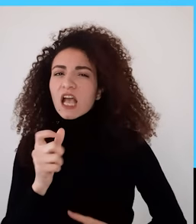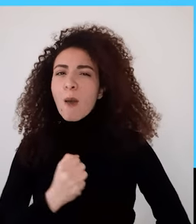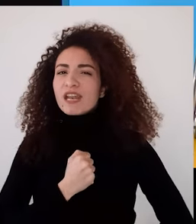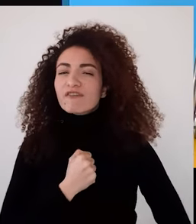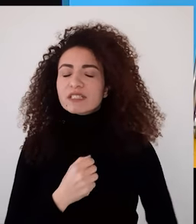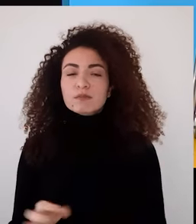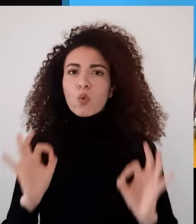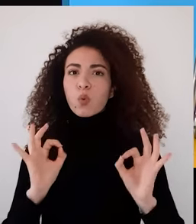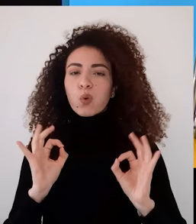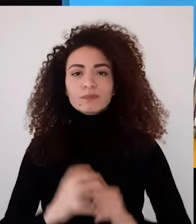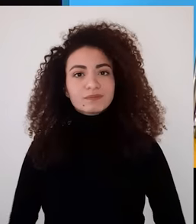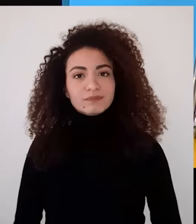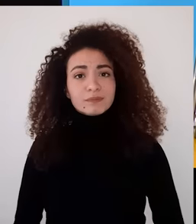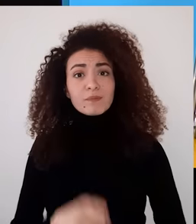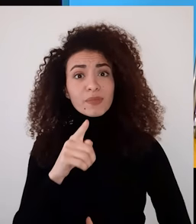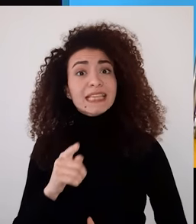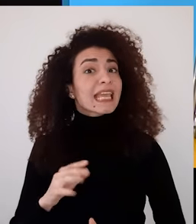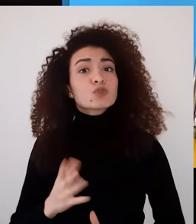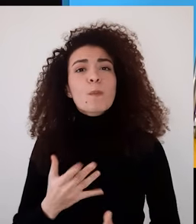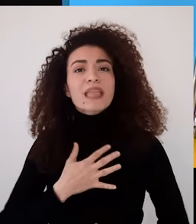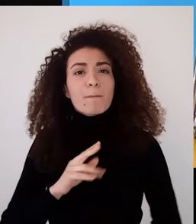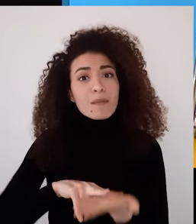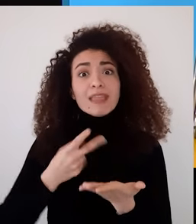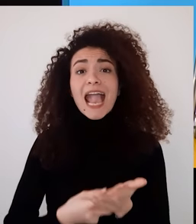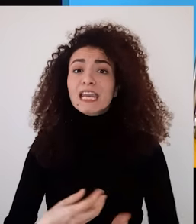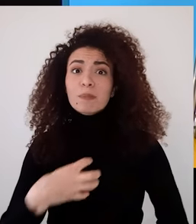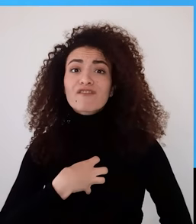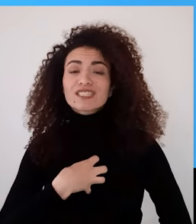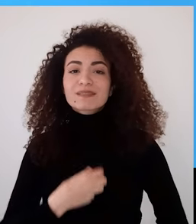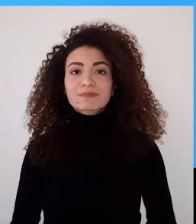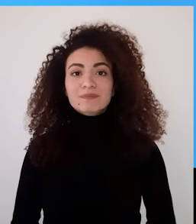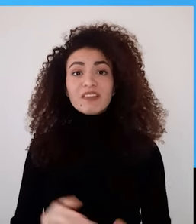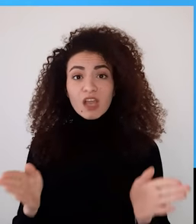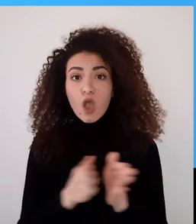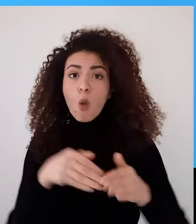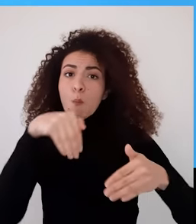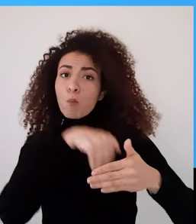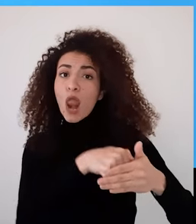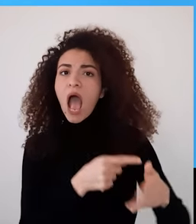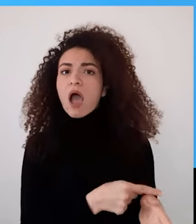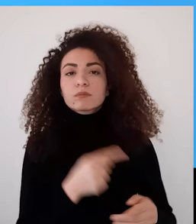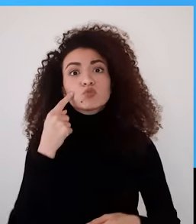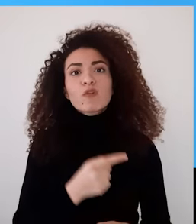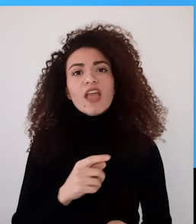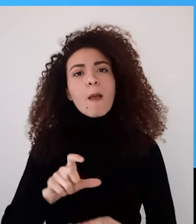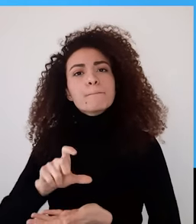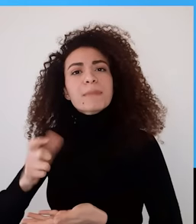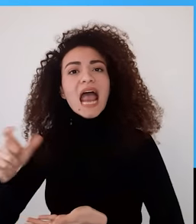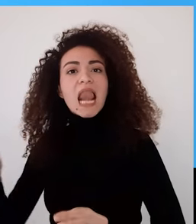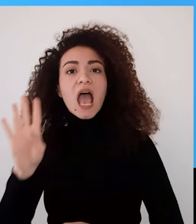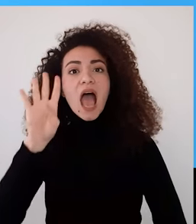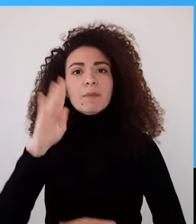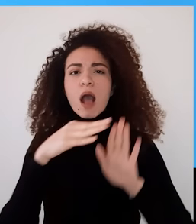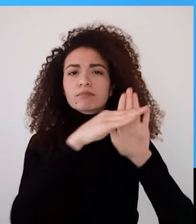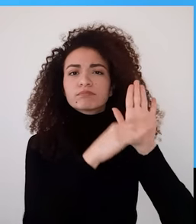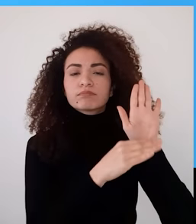مذهلة. وإنت أي مجال بحياتك أو بنفسك بترغب تغيري؟ لمساندتك بهذا المشروع زور الملحق اللي بيحتوي على المراحل